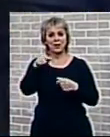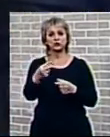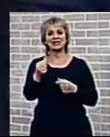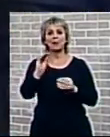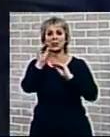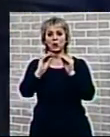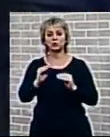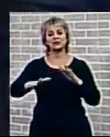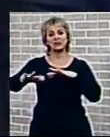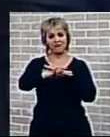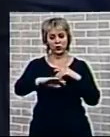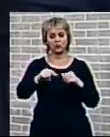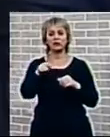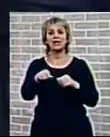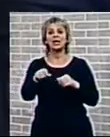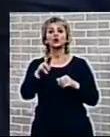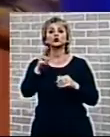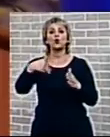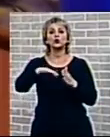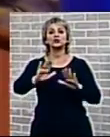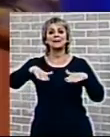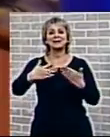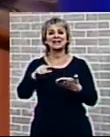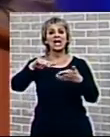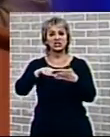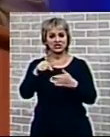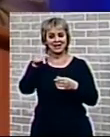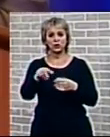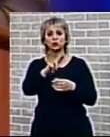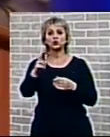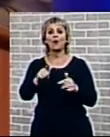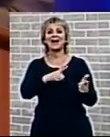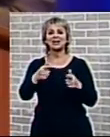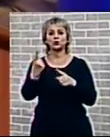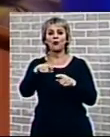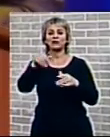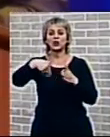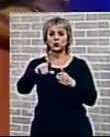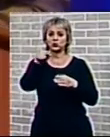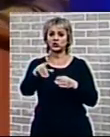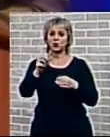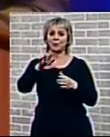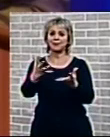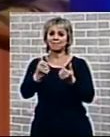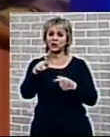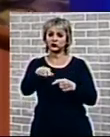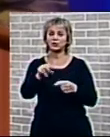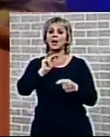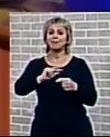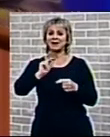на благоустройство дворов. Кто лучше предлагает идею, кто готов ее лучше реализовывать, тот и получает должен